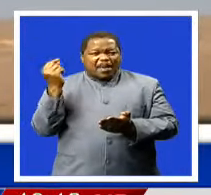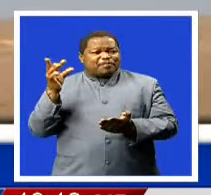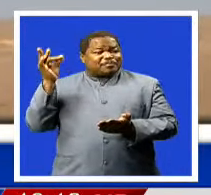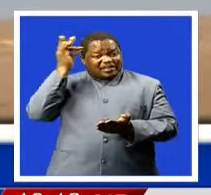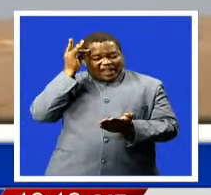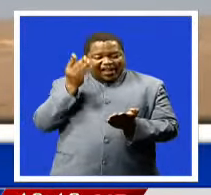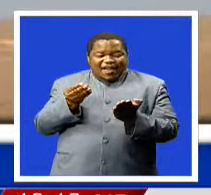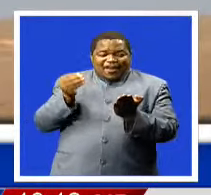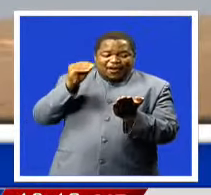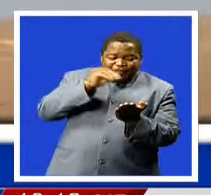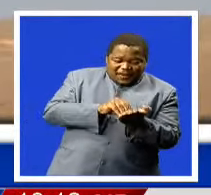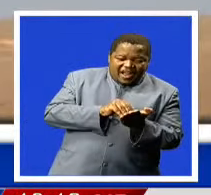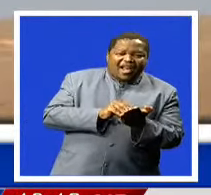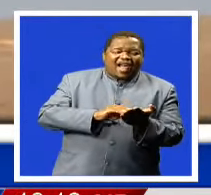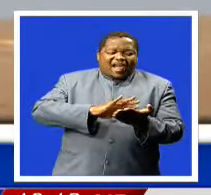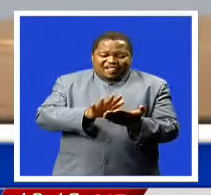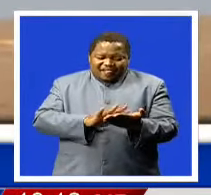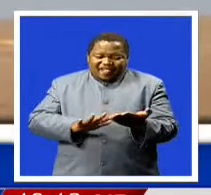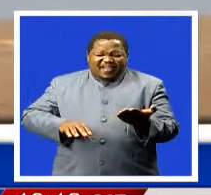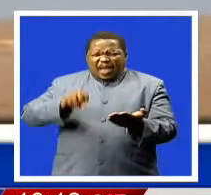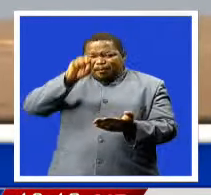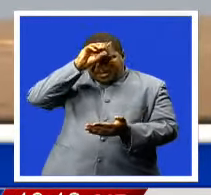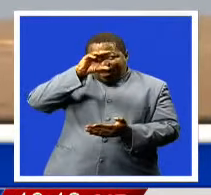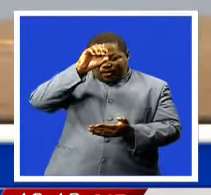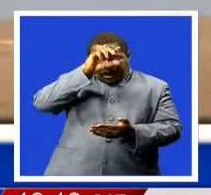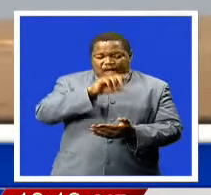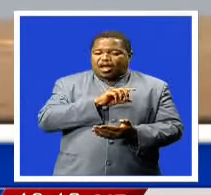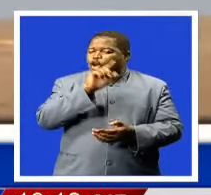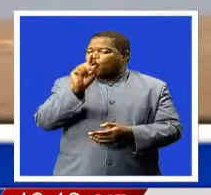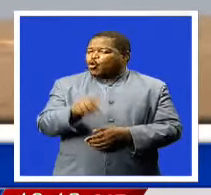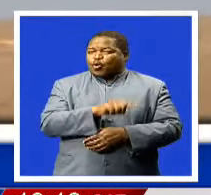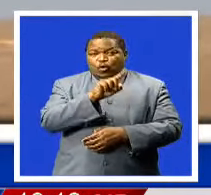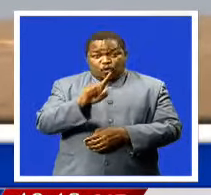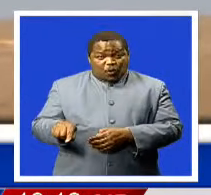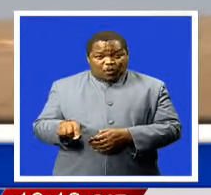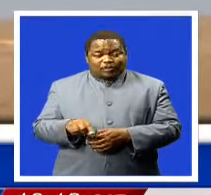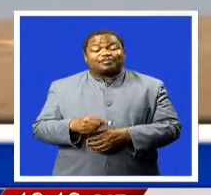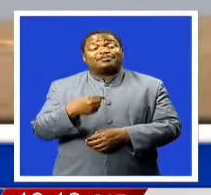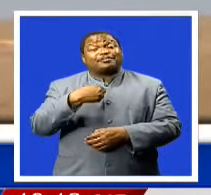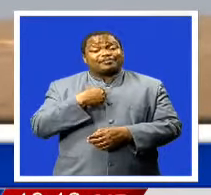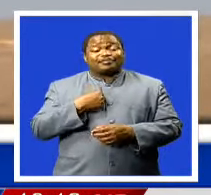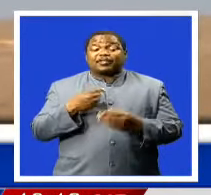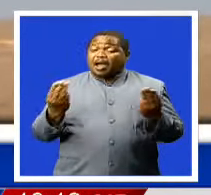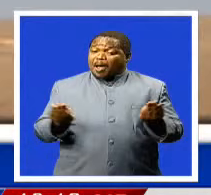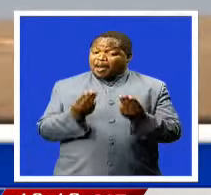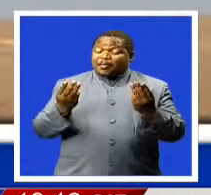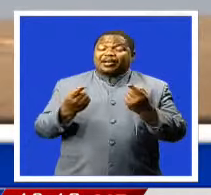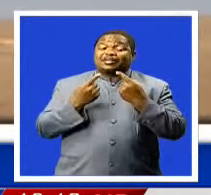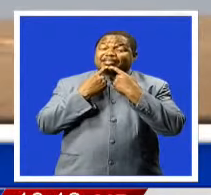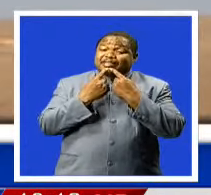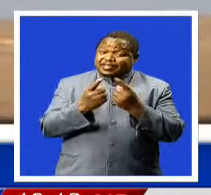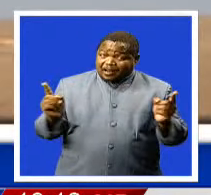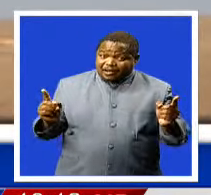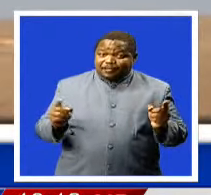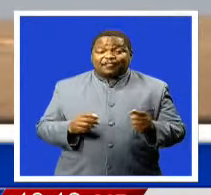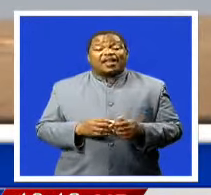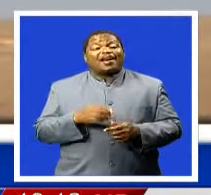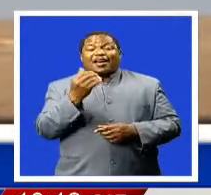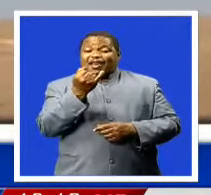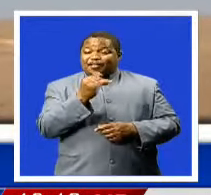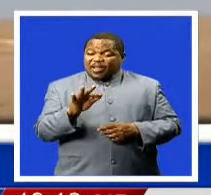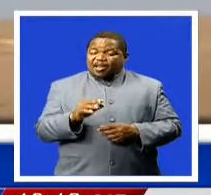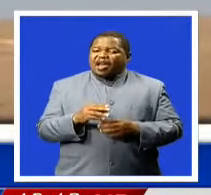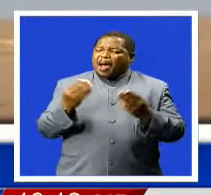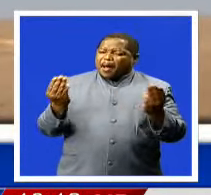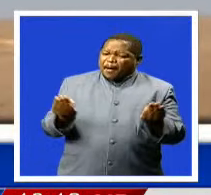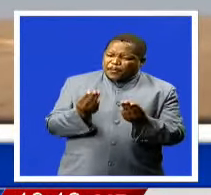kawutati sitokhuta loko bekunene loko kwekuthi nangabe kusesene maswati